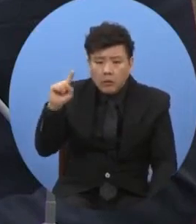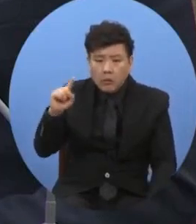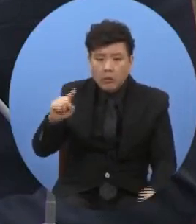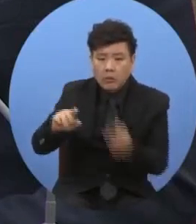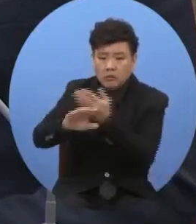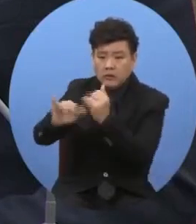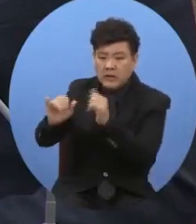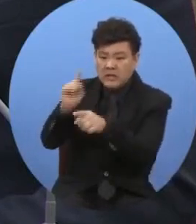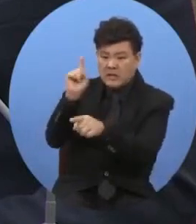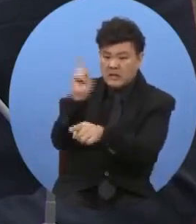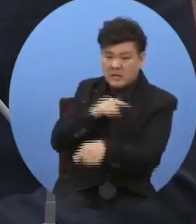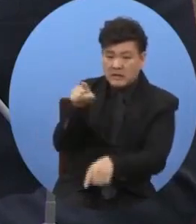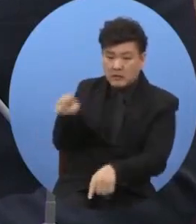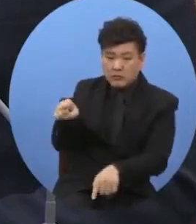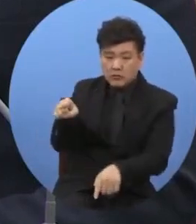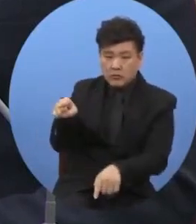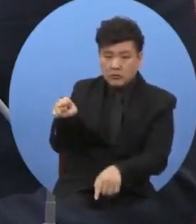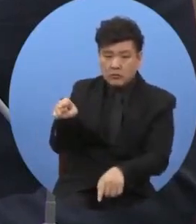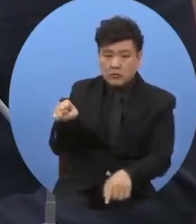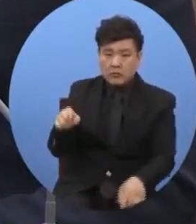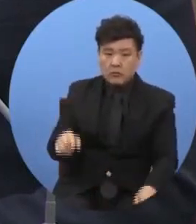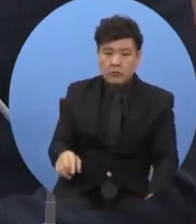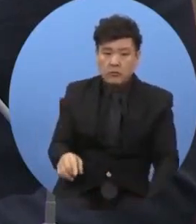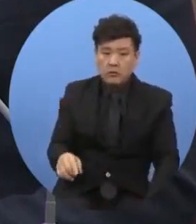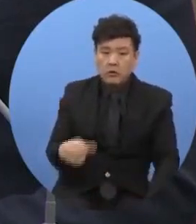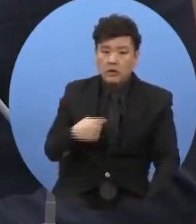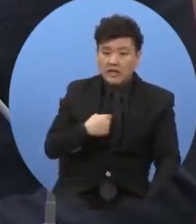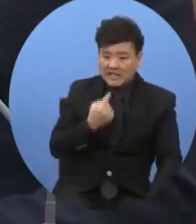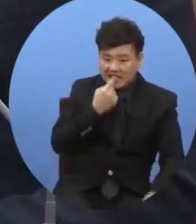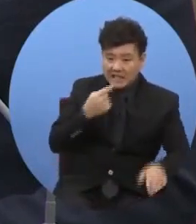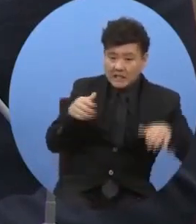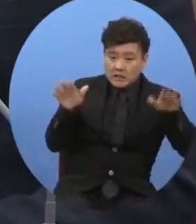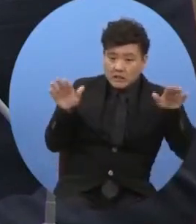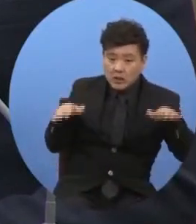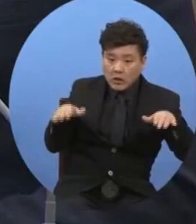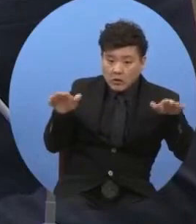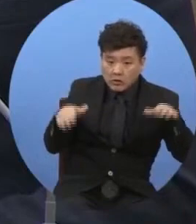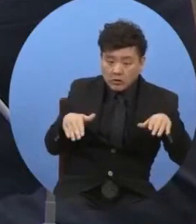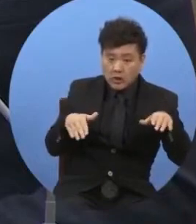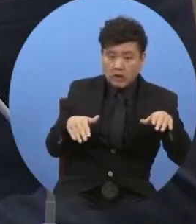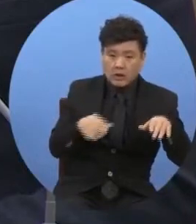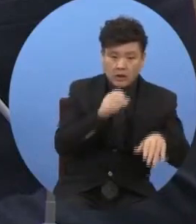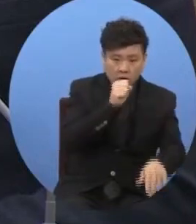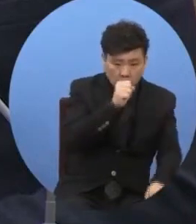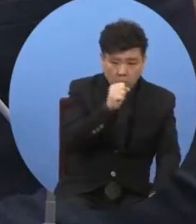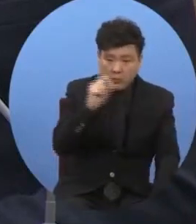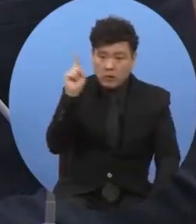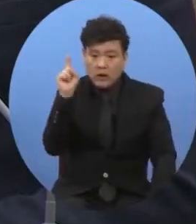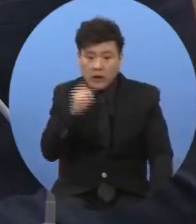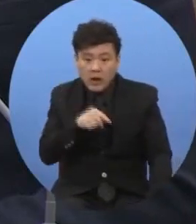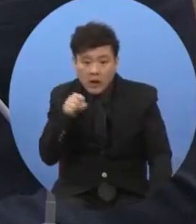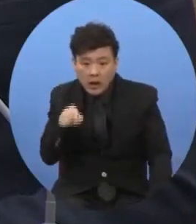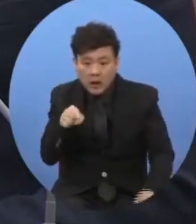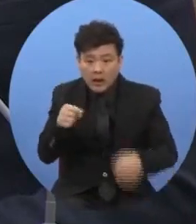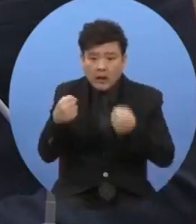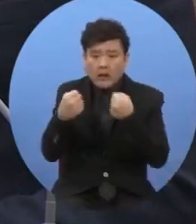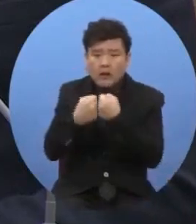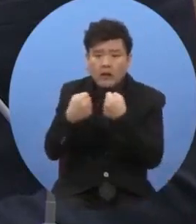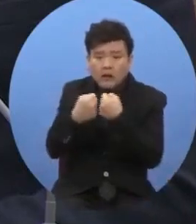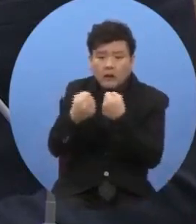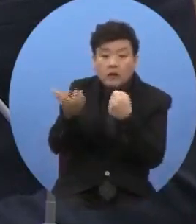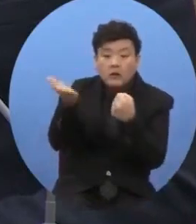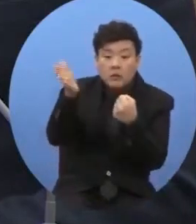상대방은 악마고 전두환은 악마잖아요. 우리는 천사잖아요. 선과 악의 싸움입니다. 정의의 전쟁을 하는 겁니다.